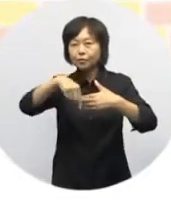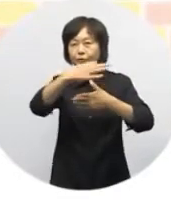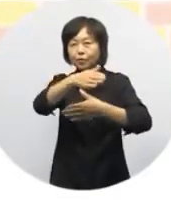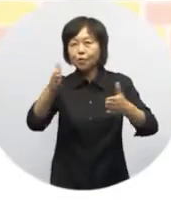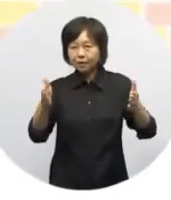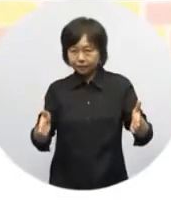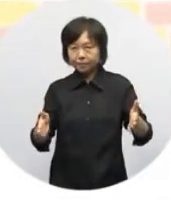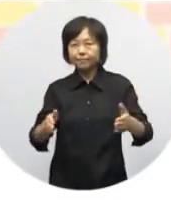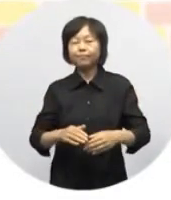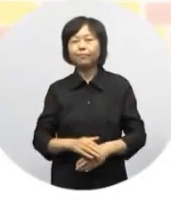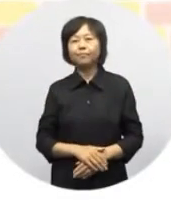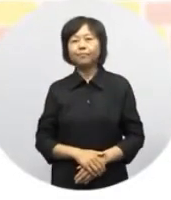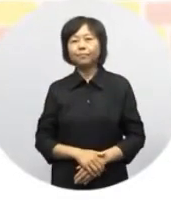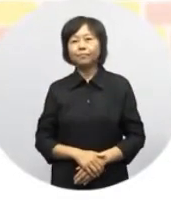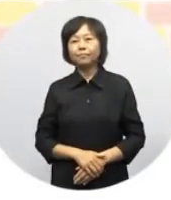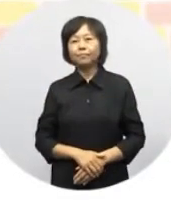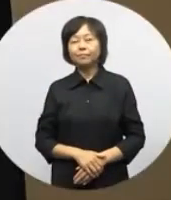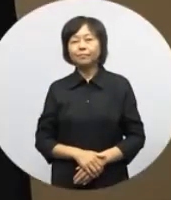をご紹介します。